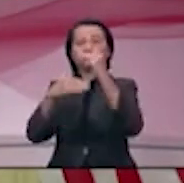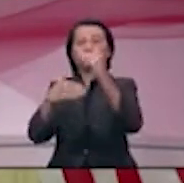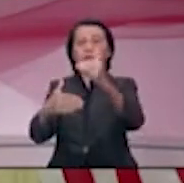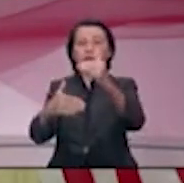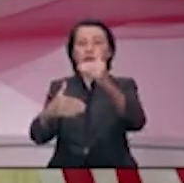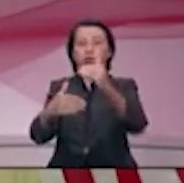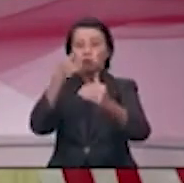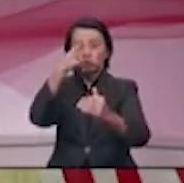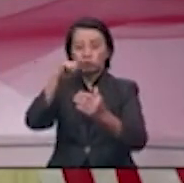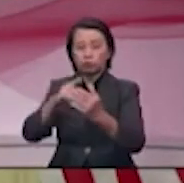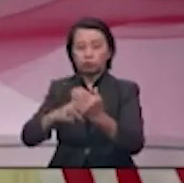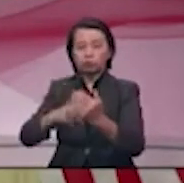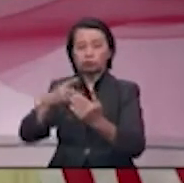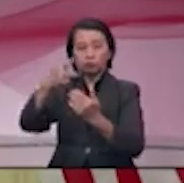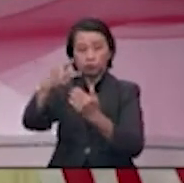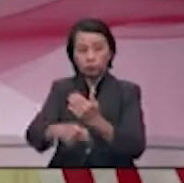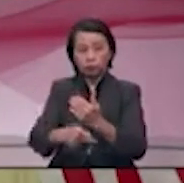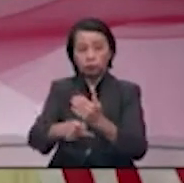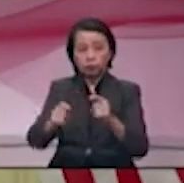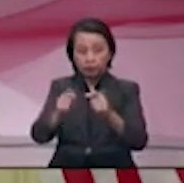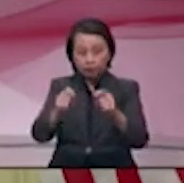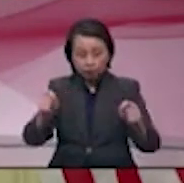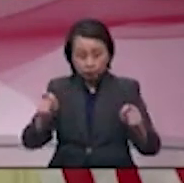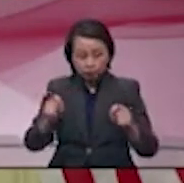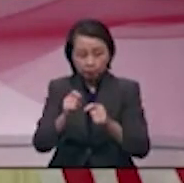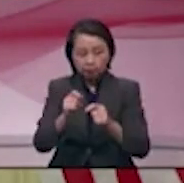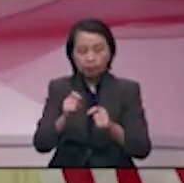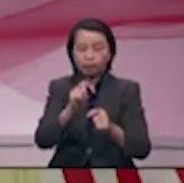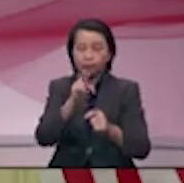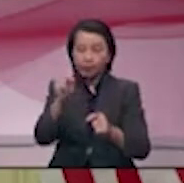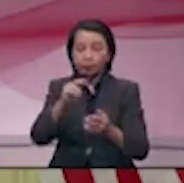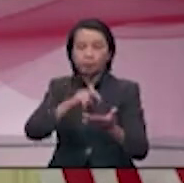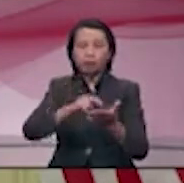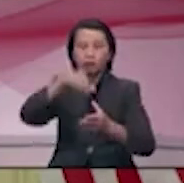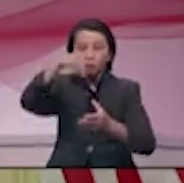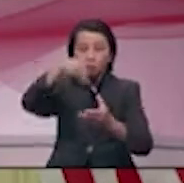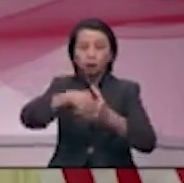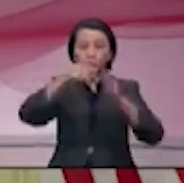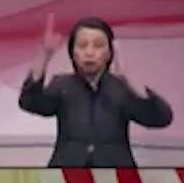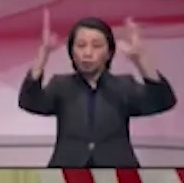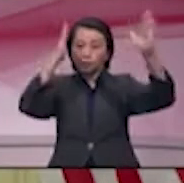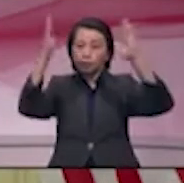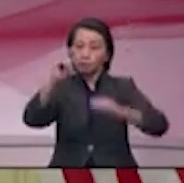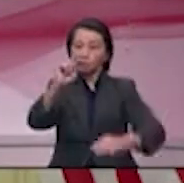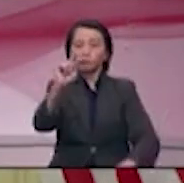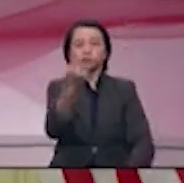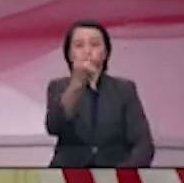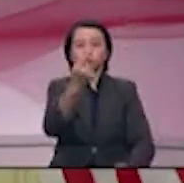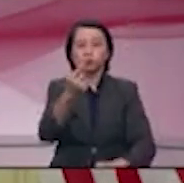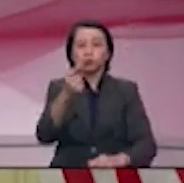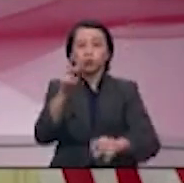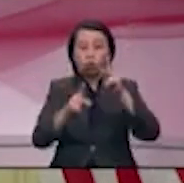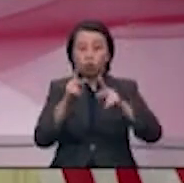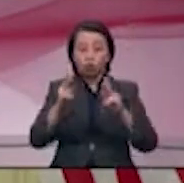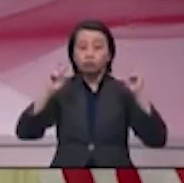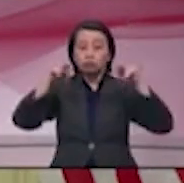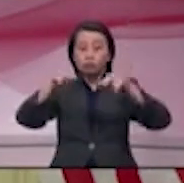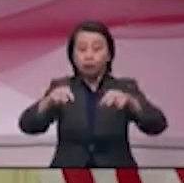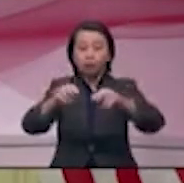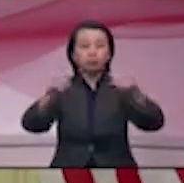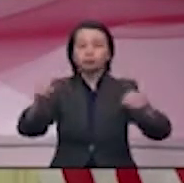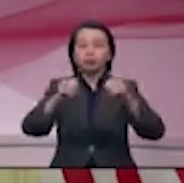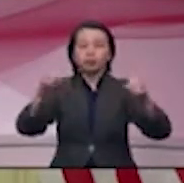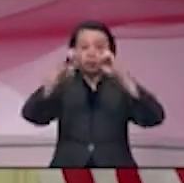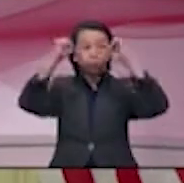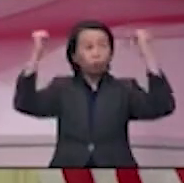kepada acara kejohanan tempat tansah aja tanpa penonton dan